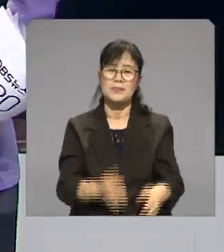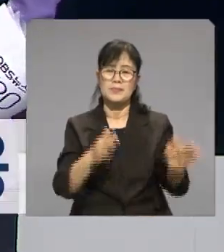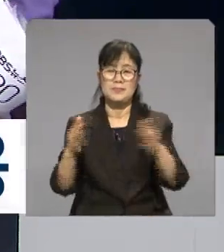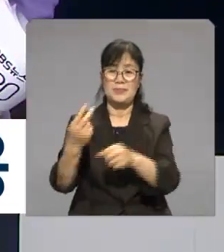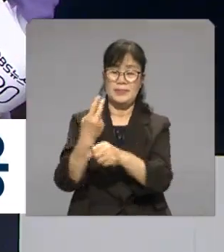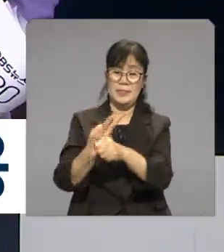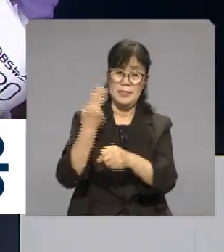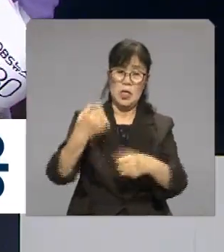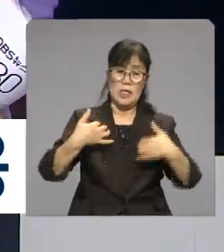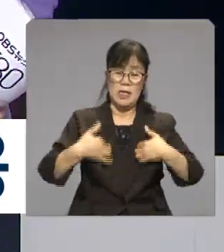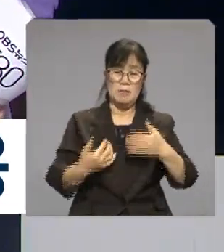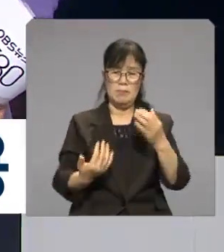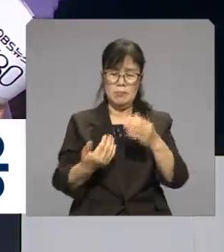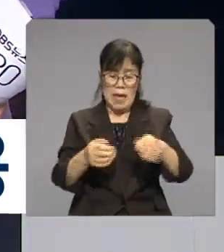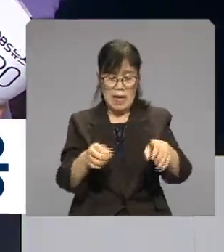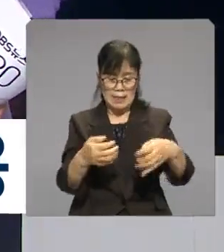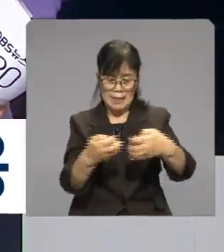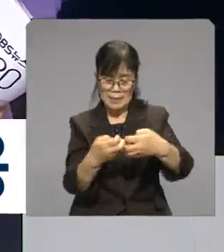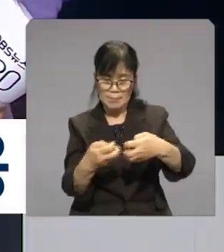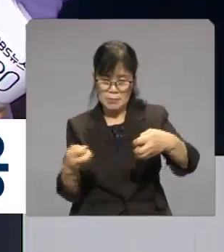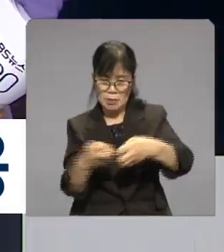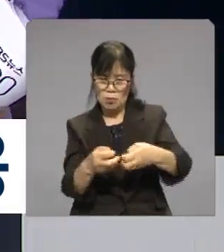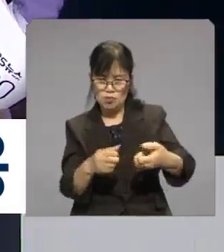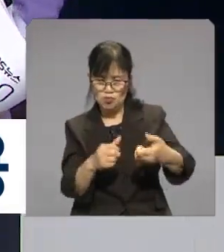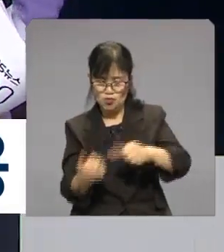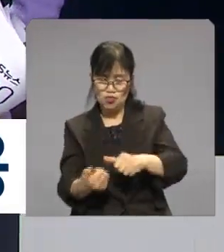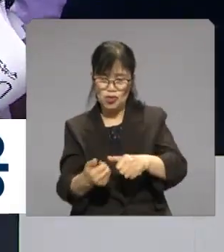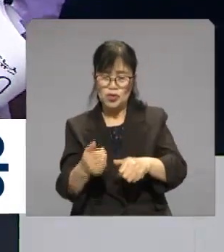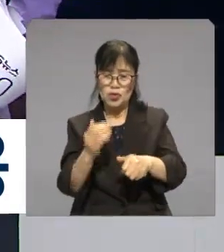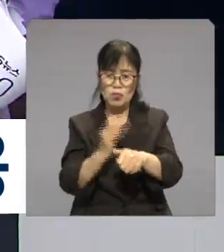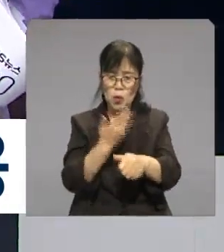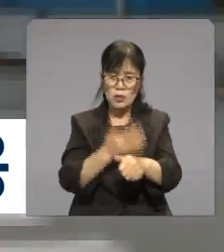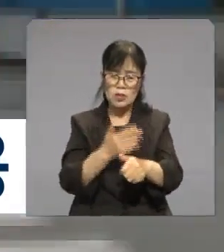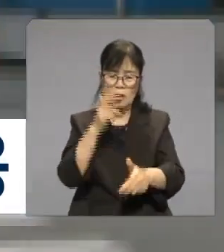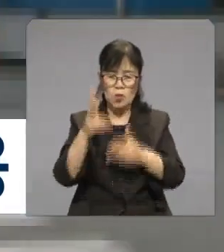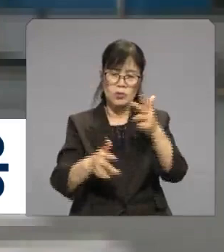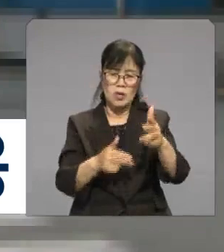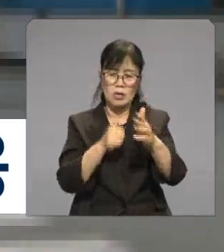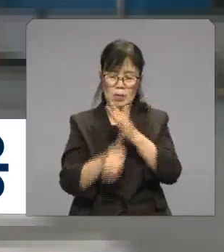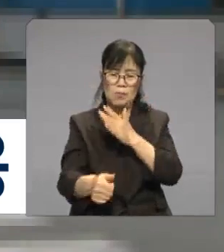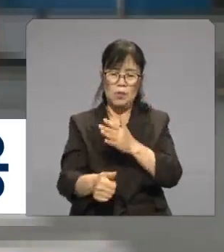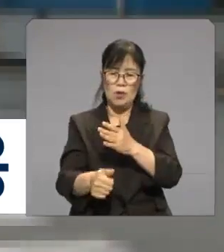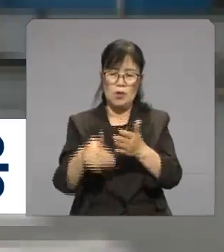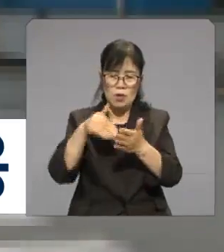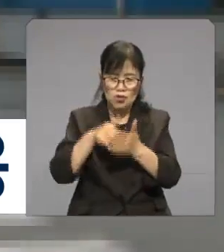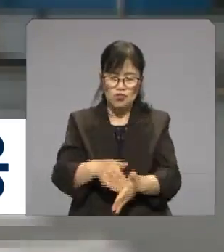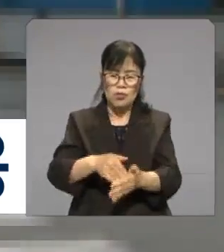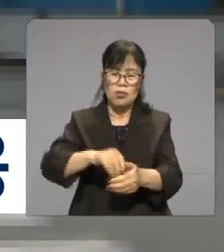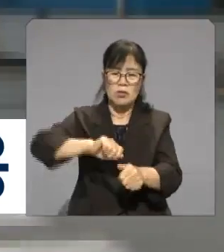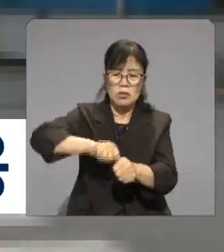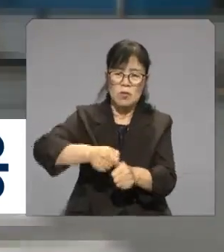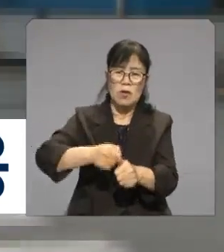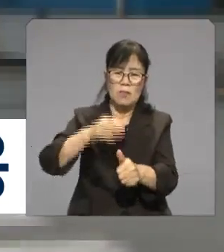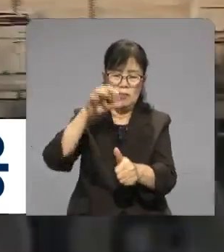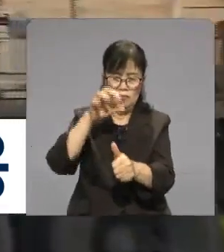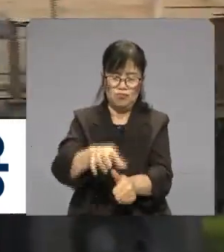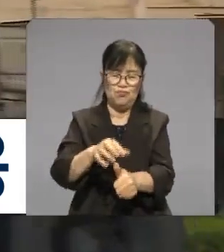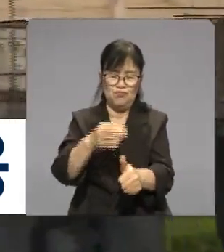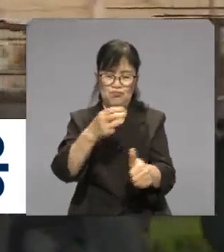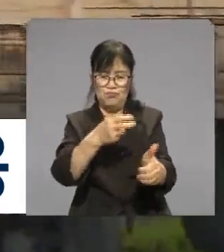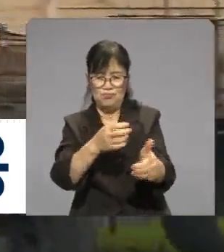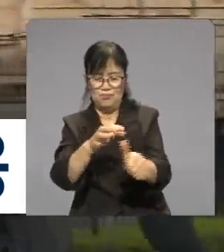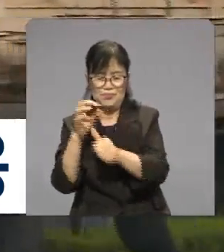2년 전 게임 사고로 직원이 숨진 목재 제주 업체 대표에게 중대재해 처벌법이 적용됐습니다 인찬 직검 형사